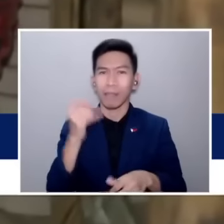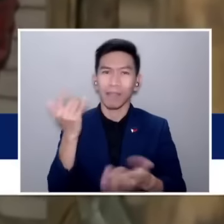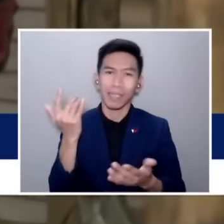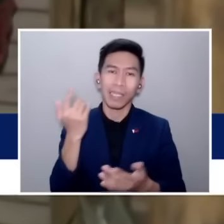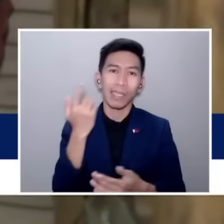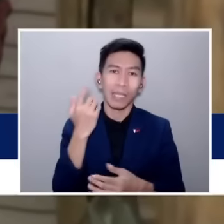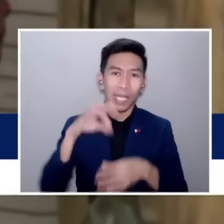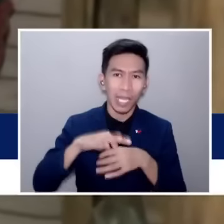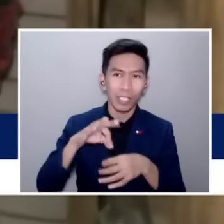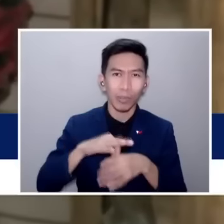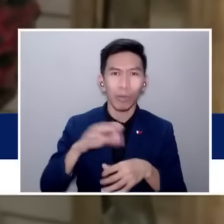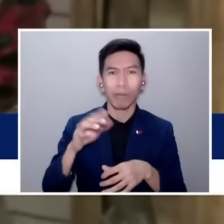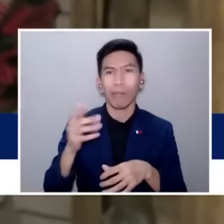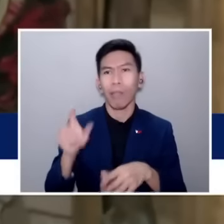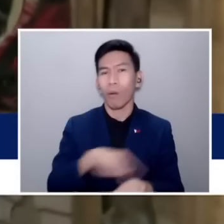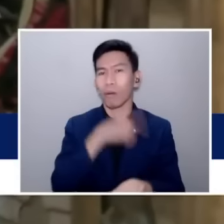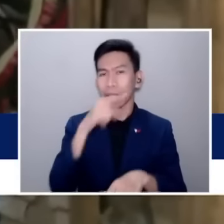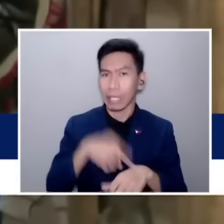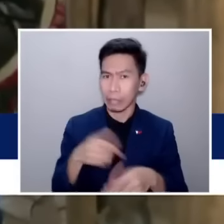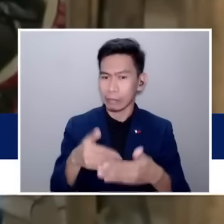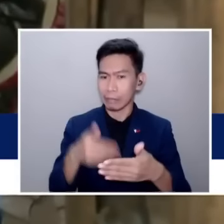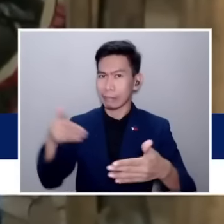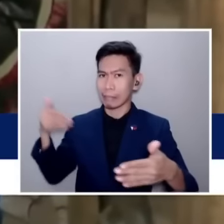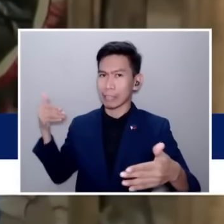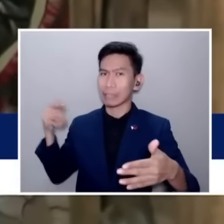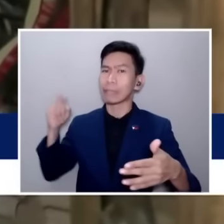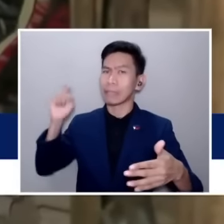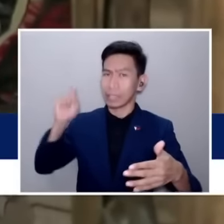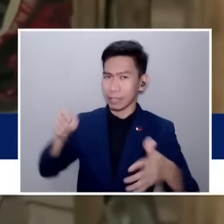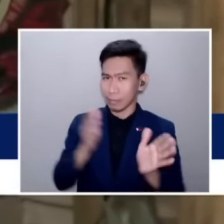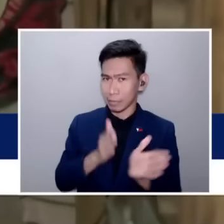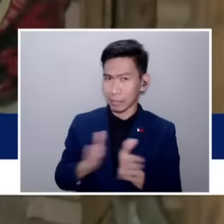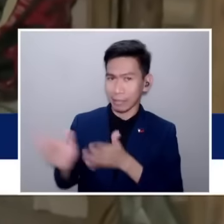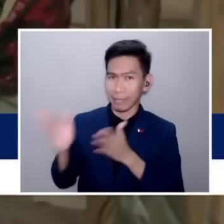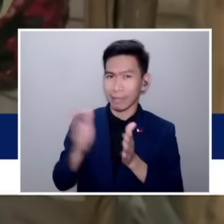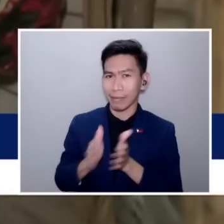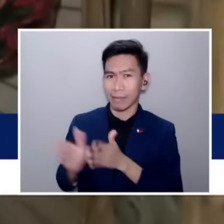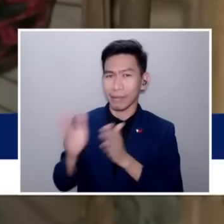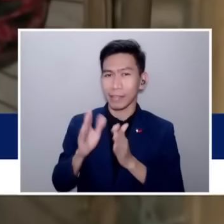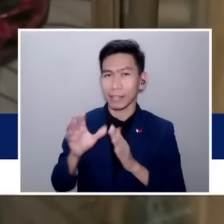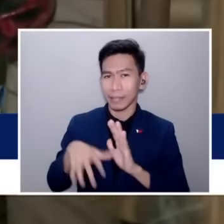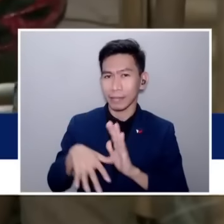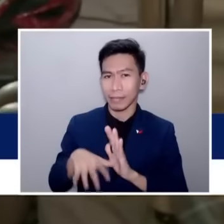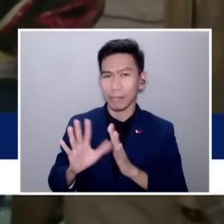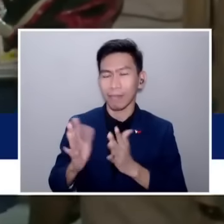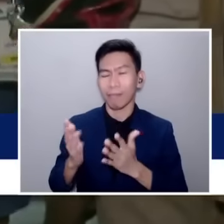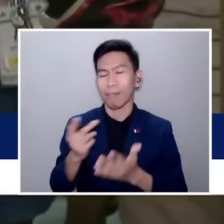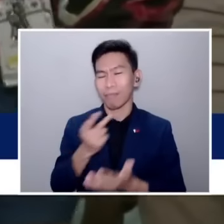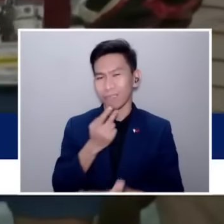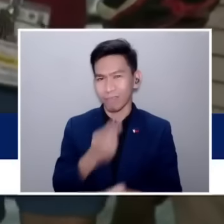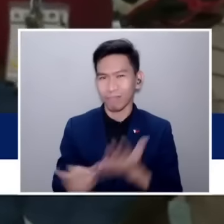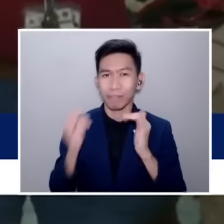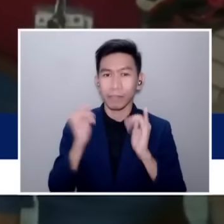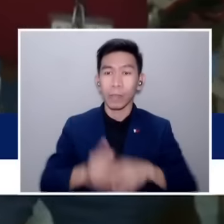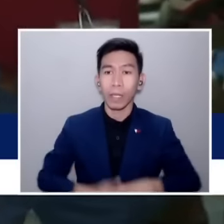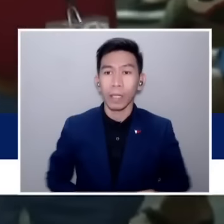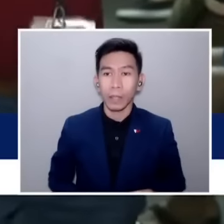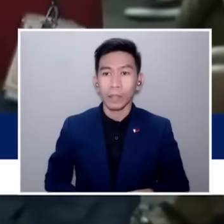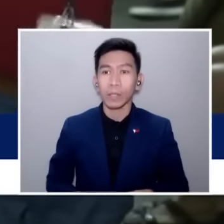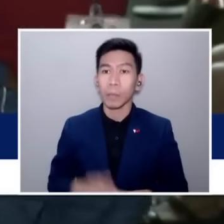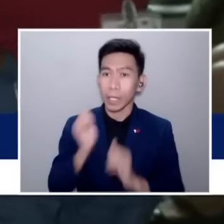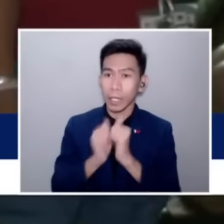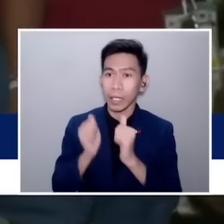sana man daw nakapag-prepare ng maayos ang COMELEC. Bernadette. Suzy, at etong mga nasa pila, eto yung nakaboto na at